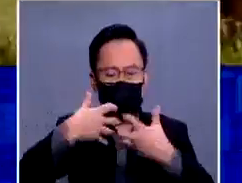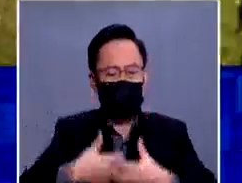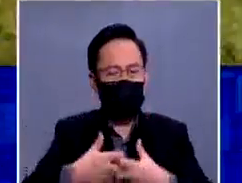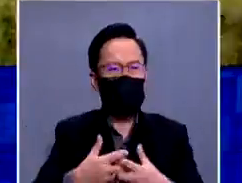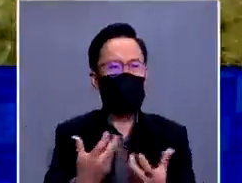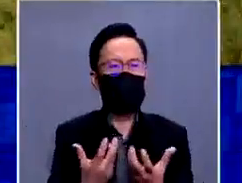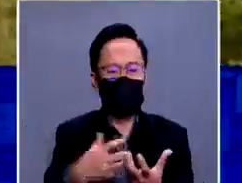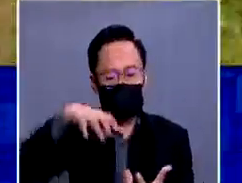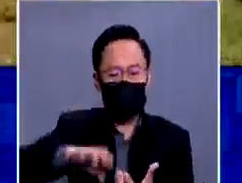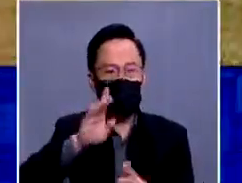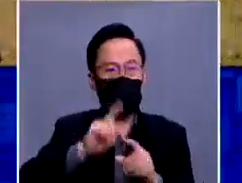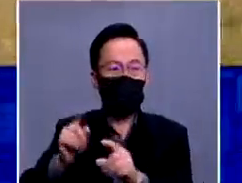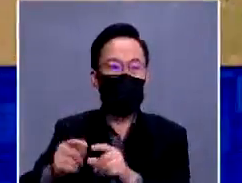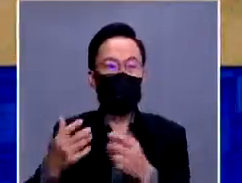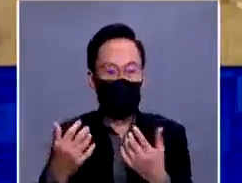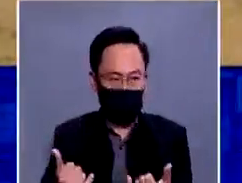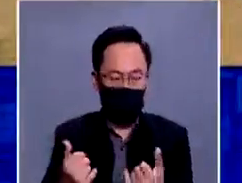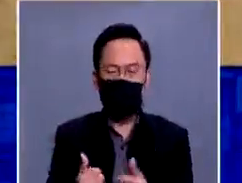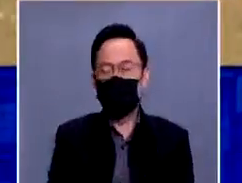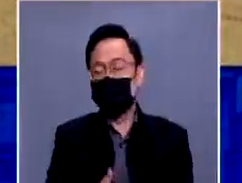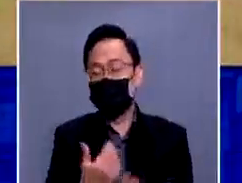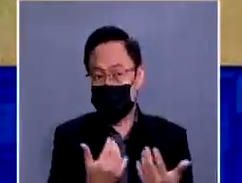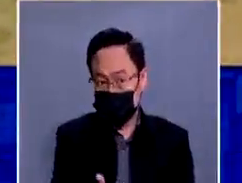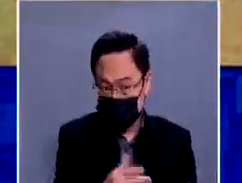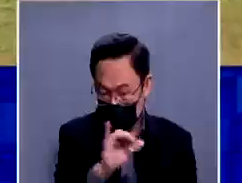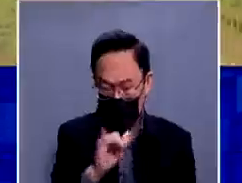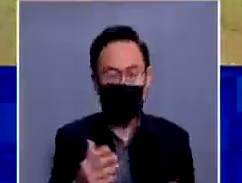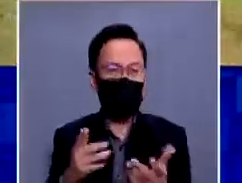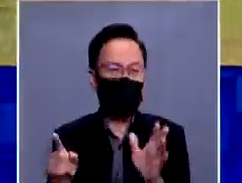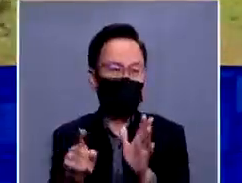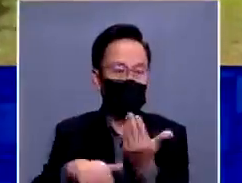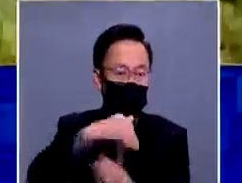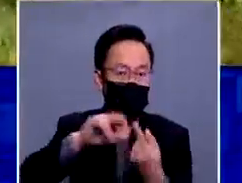ได้เนี่ยปปง.เขาก็บอกว่าเดี๋ยวจะกำหนดเอาไว้ขายท่อตลาดครั้งต่อไป14ธันวาคมนะ